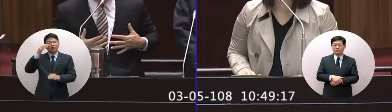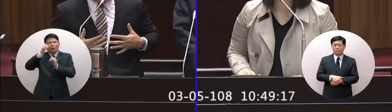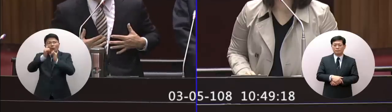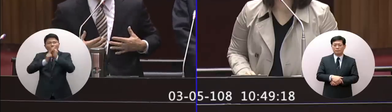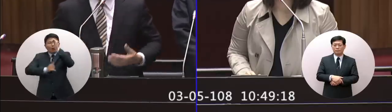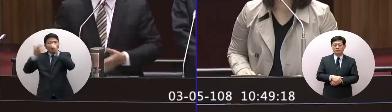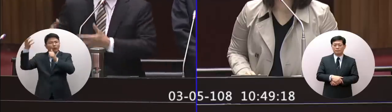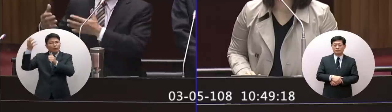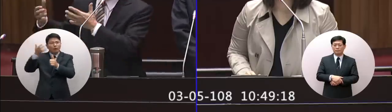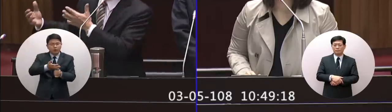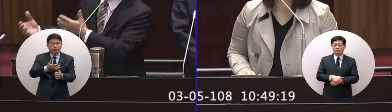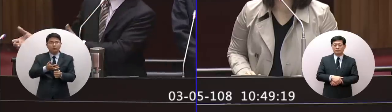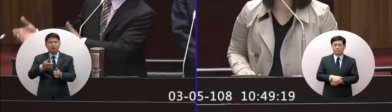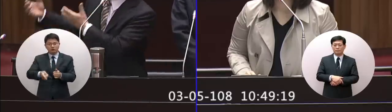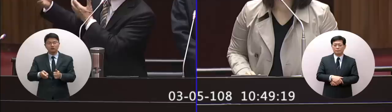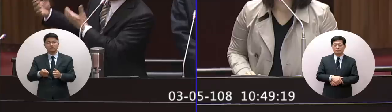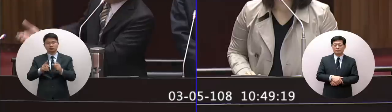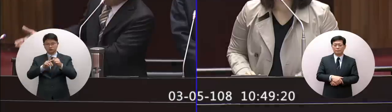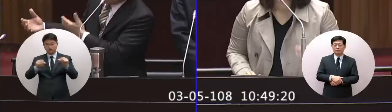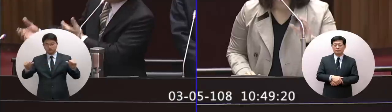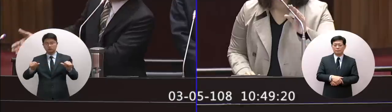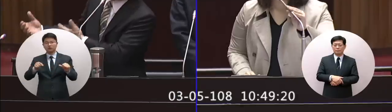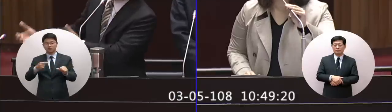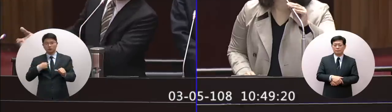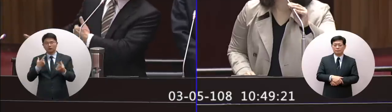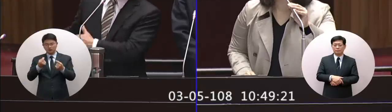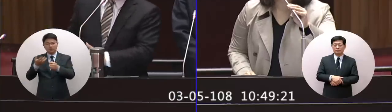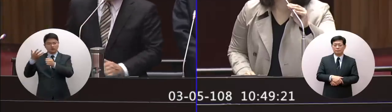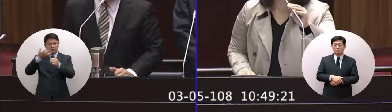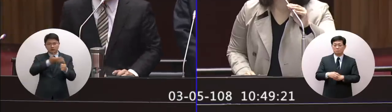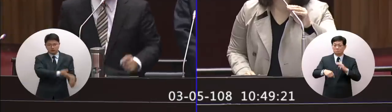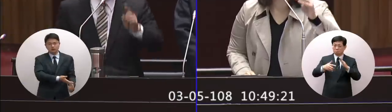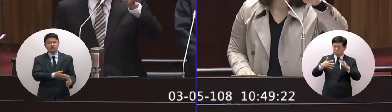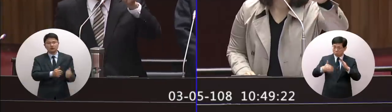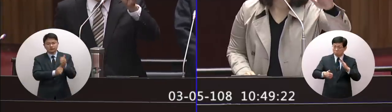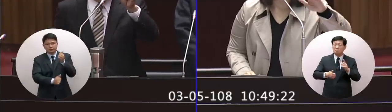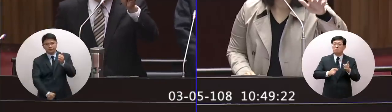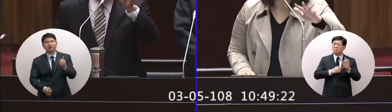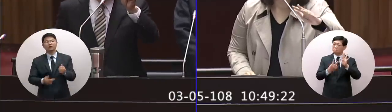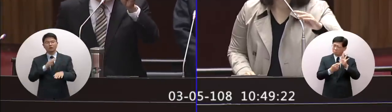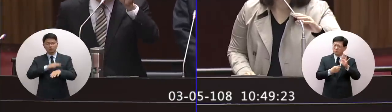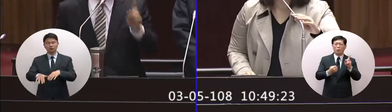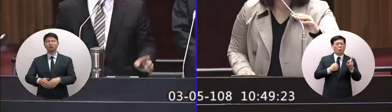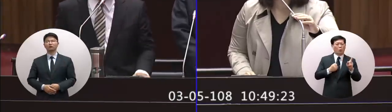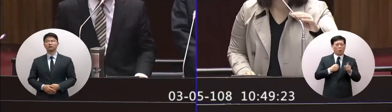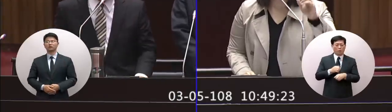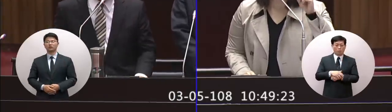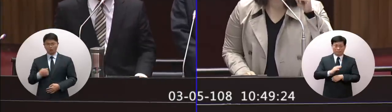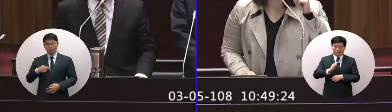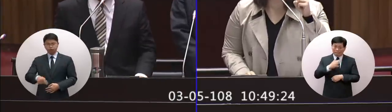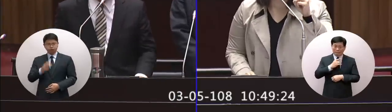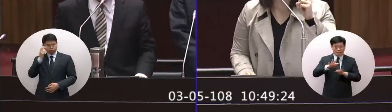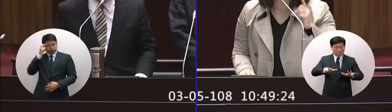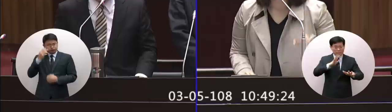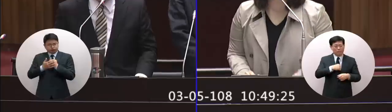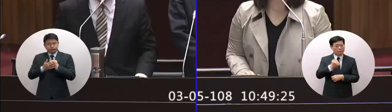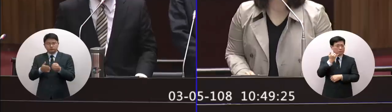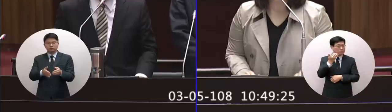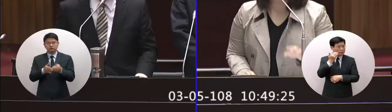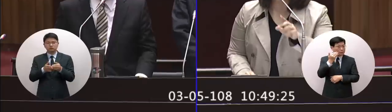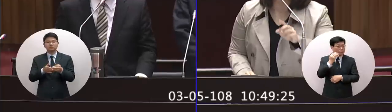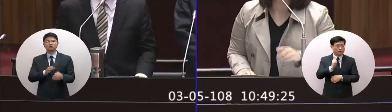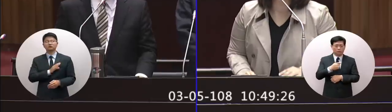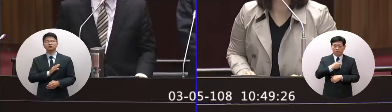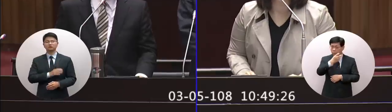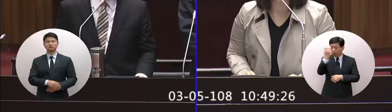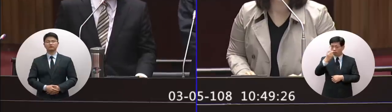来这块土地，我们要传给往后的代代子孙。 院长，你讲的我都懂， 我们一定要守住。 但是我觉得今天很可疑的一点是，